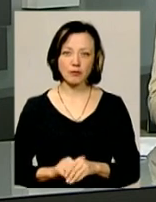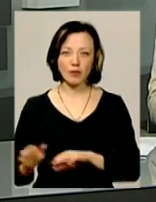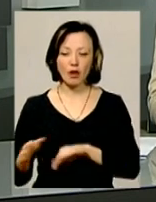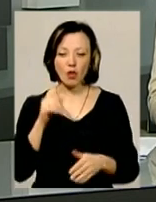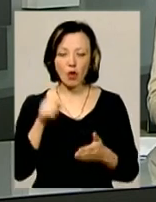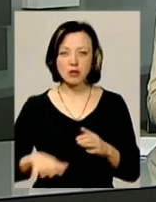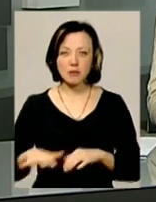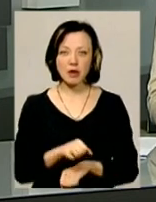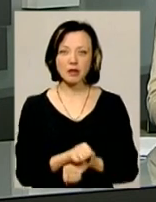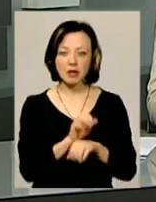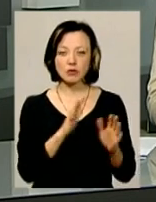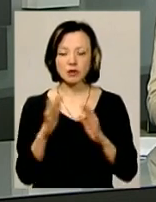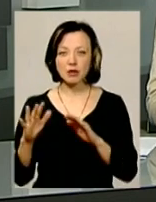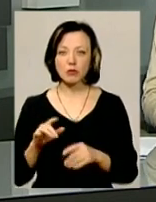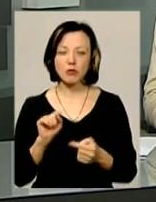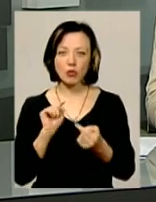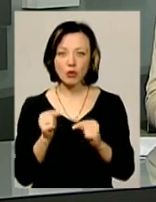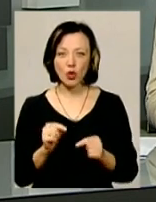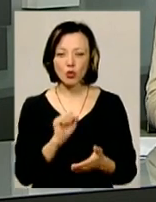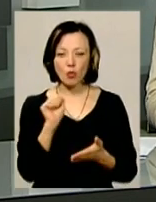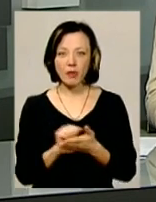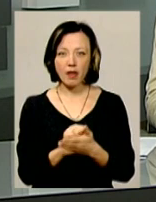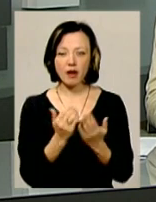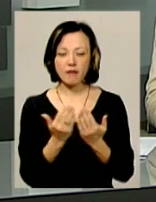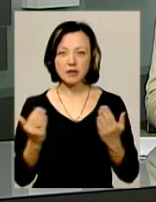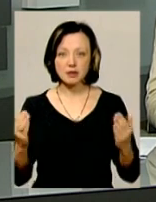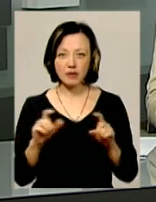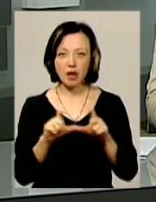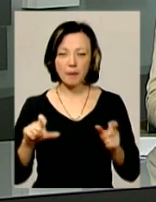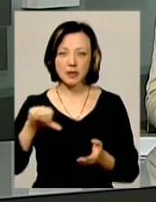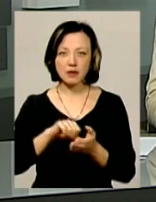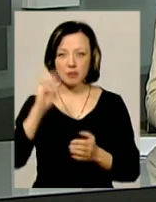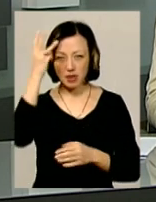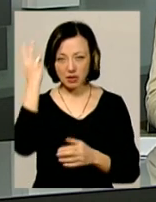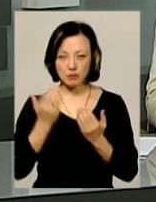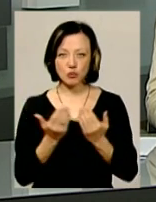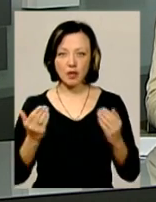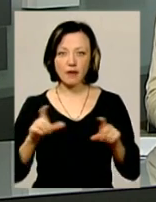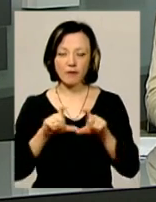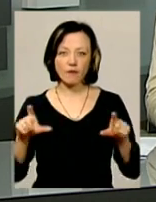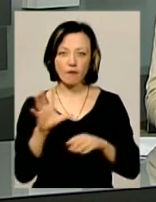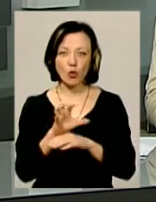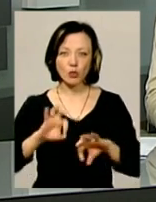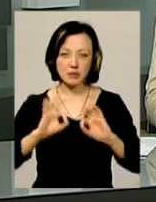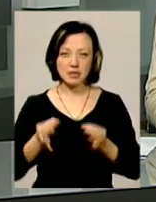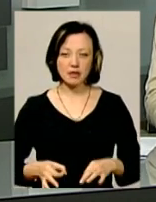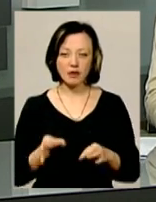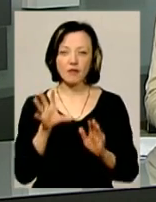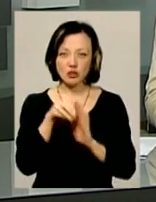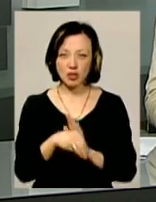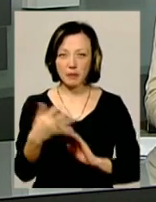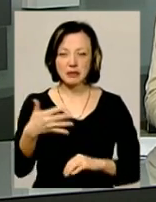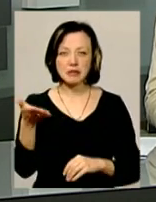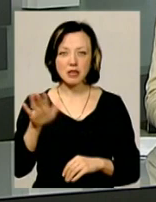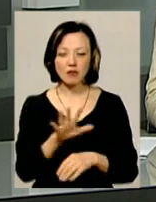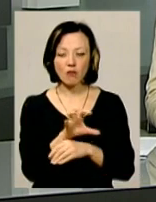Луганський майдан «Сторінки спротиву» – це документальна виставка світлин, яку представили у Хмельницькому музеї студії фотомистецтва. До експозиції увійшли